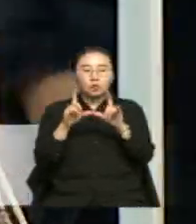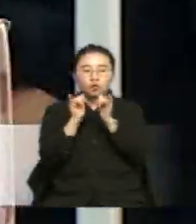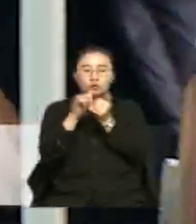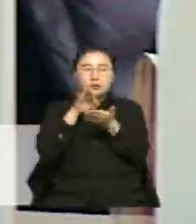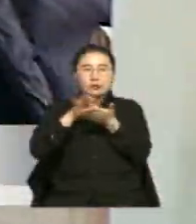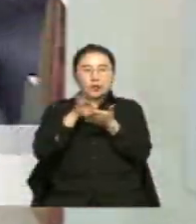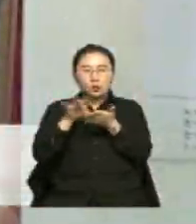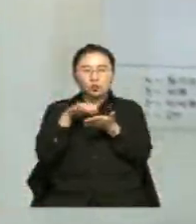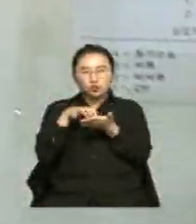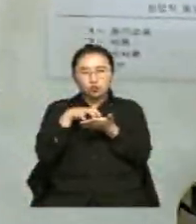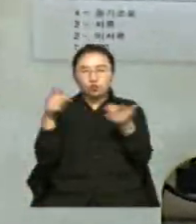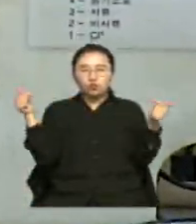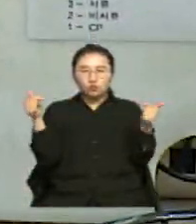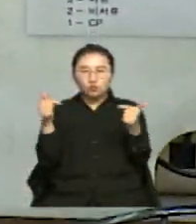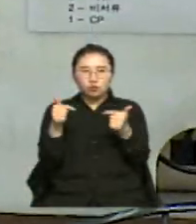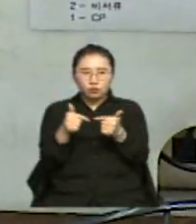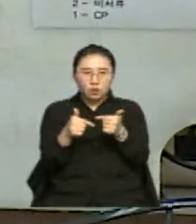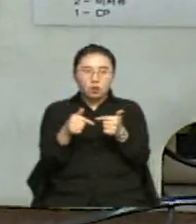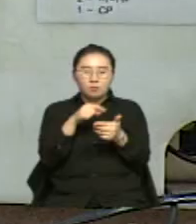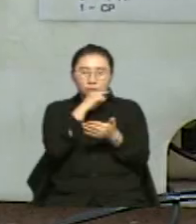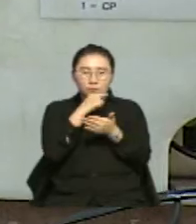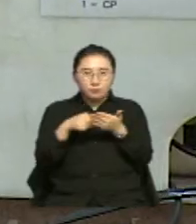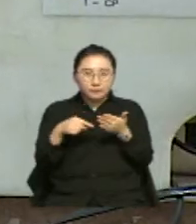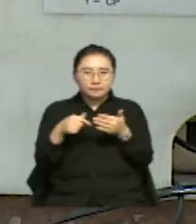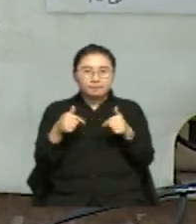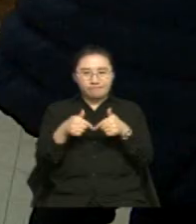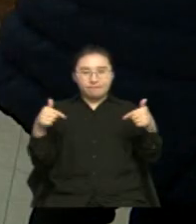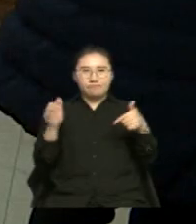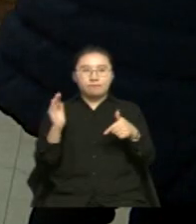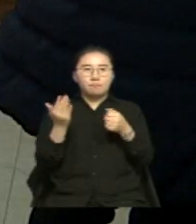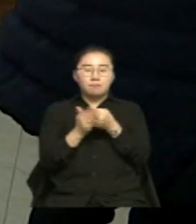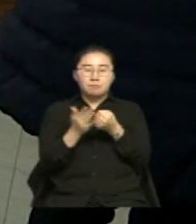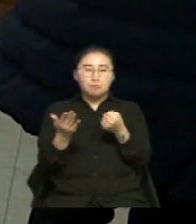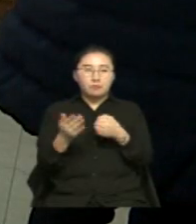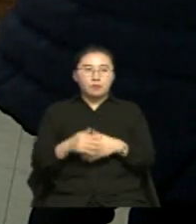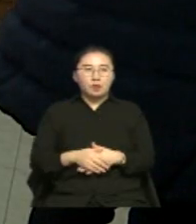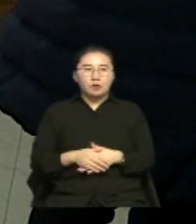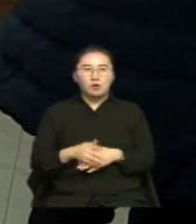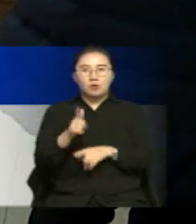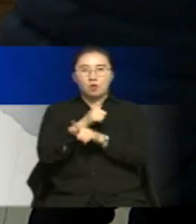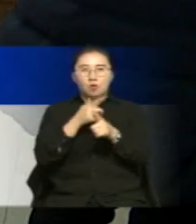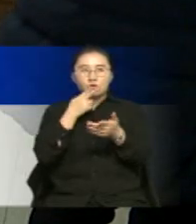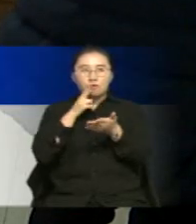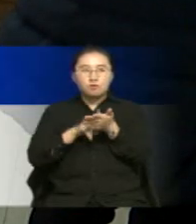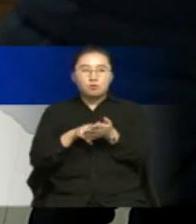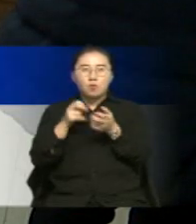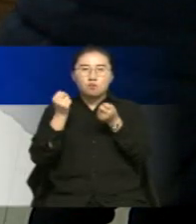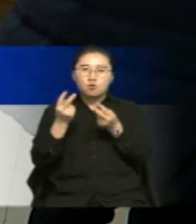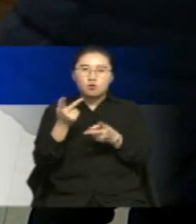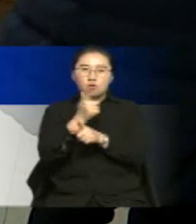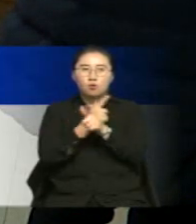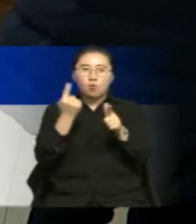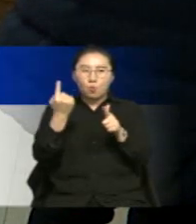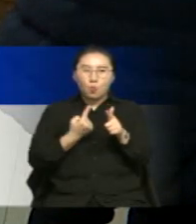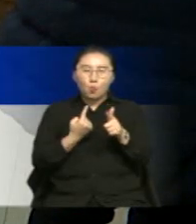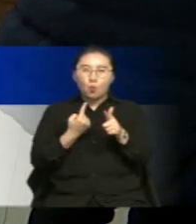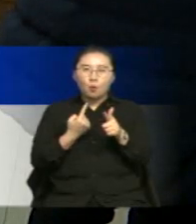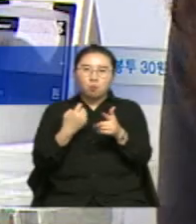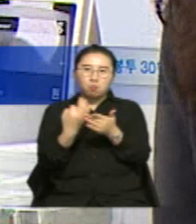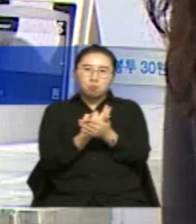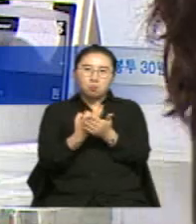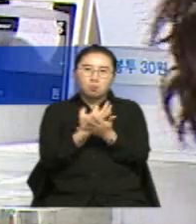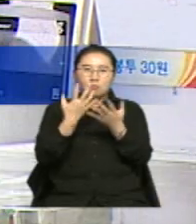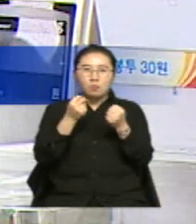이용률이 떨어지고 있고 반대로 적자는 늘고 있다는 것입니다. 우편물이 다량으로 많이 들어오고 매출액이